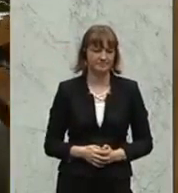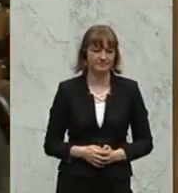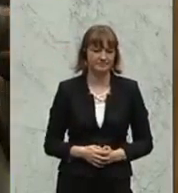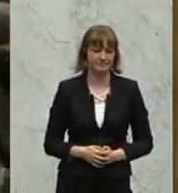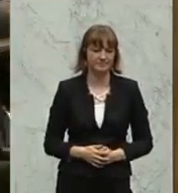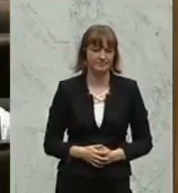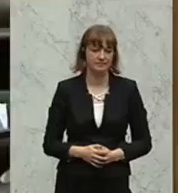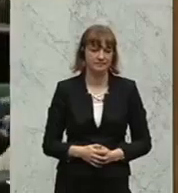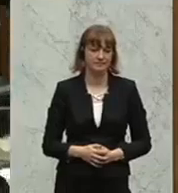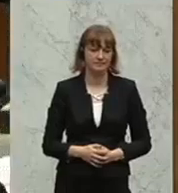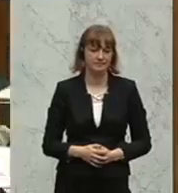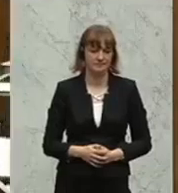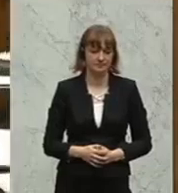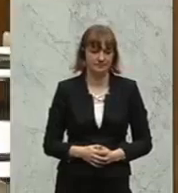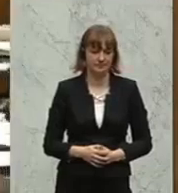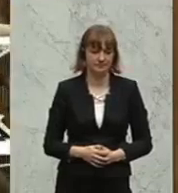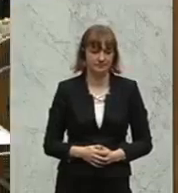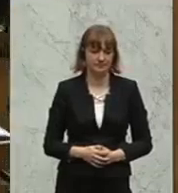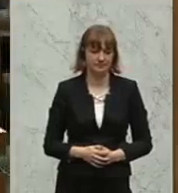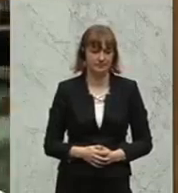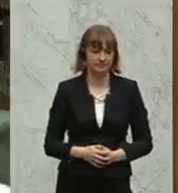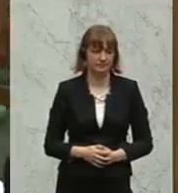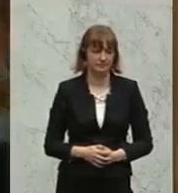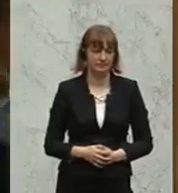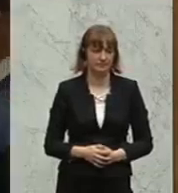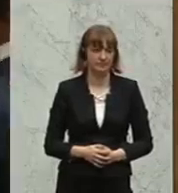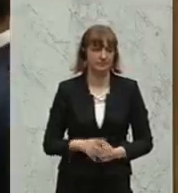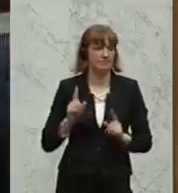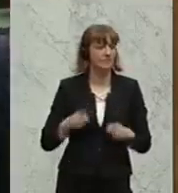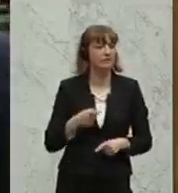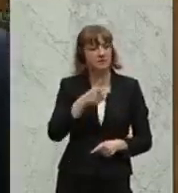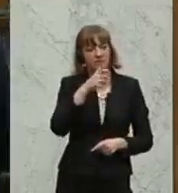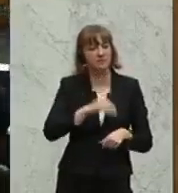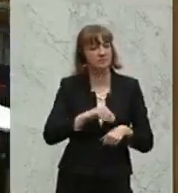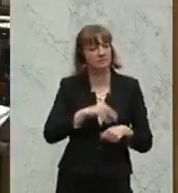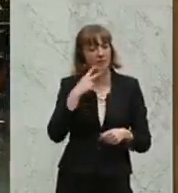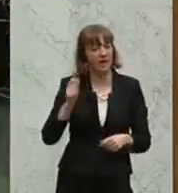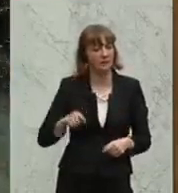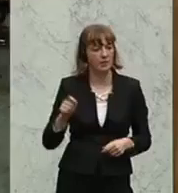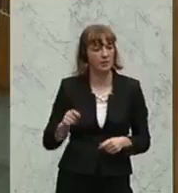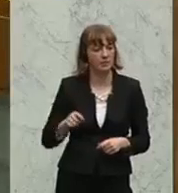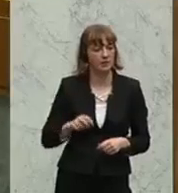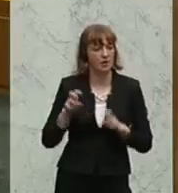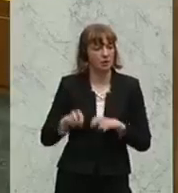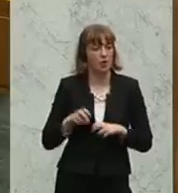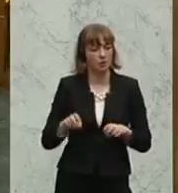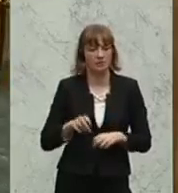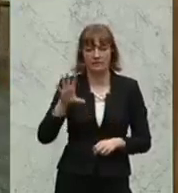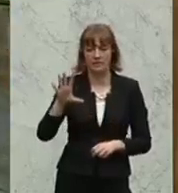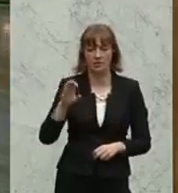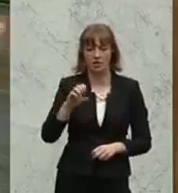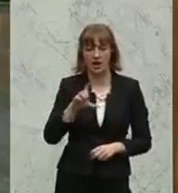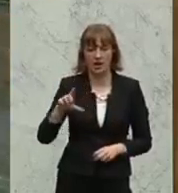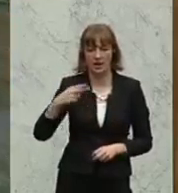ihre Zukunft glauben und wir als Gäste werden hoffentlich gut behandelt und sind dort bei unseren Wirten der